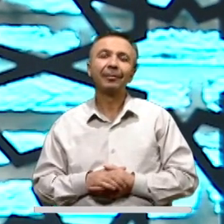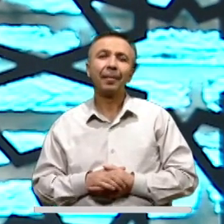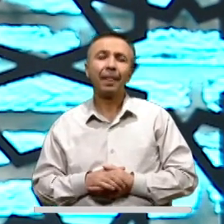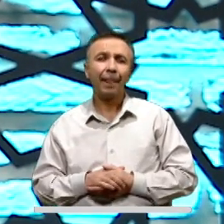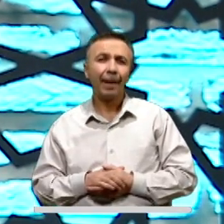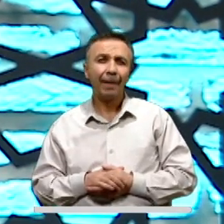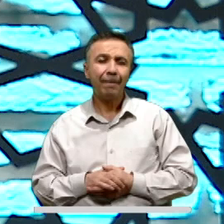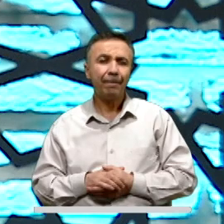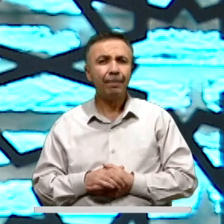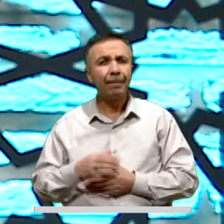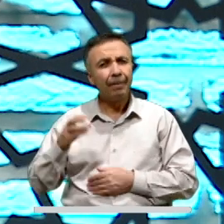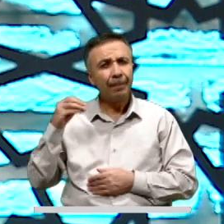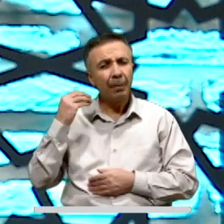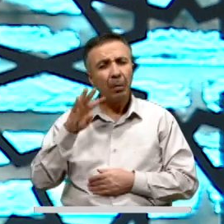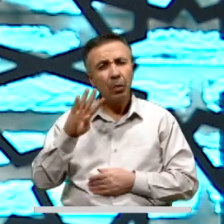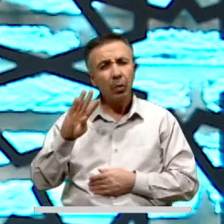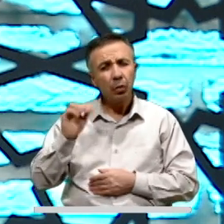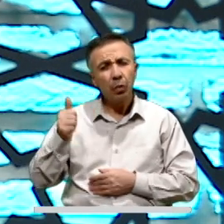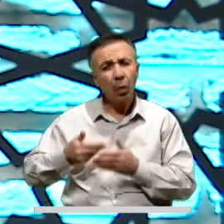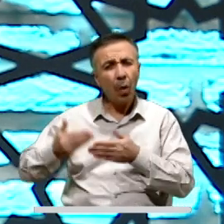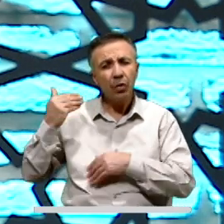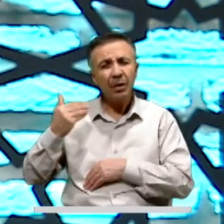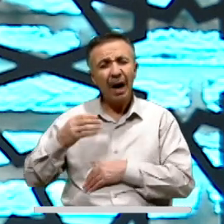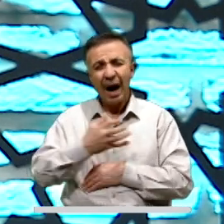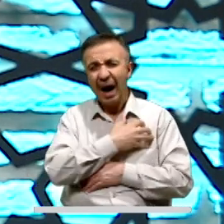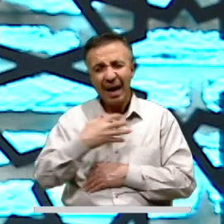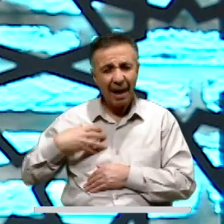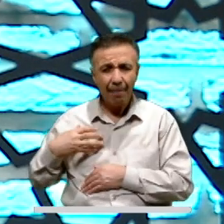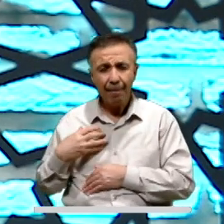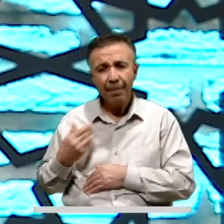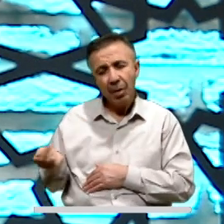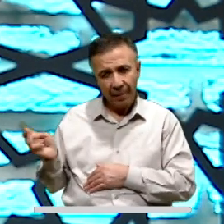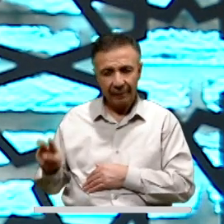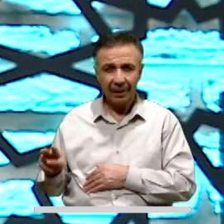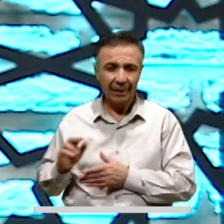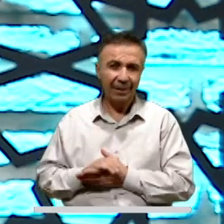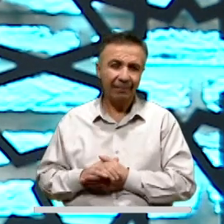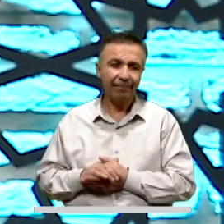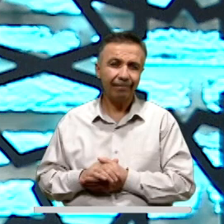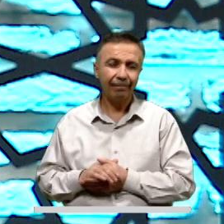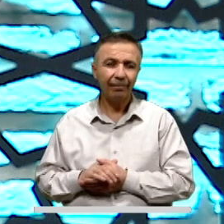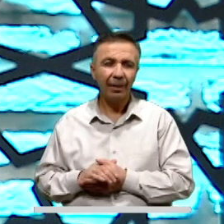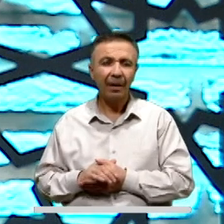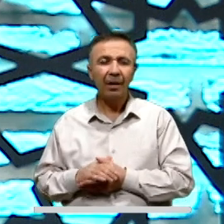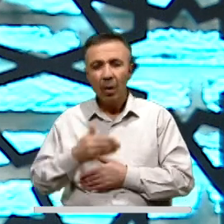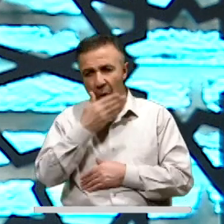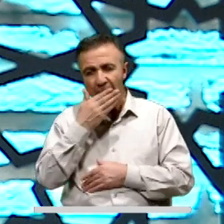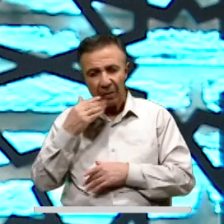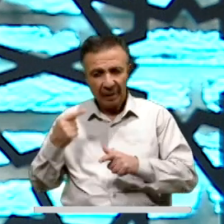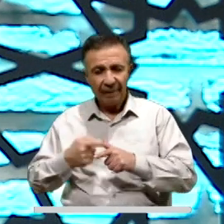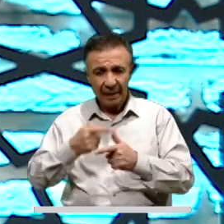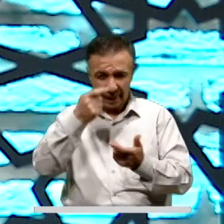Hocam, bundan 4 gün önce annem vefat etti. Öyle mi? Allah rahmet eylesin. Evet. Fitre vermemizi